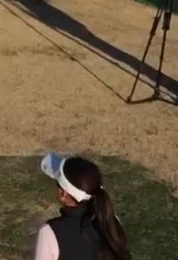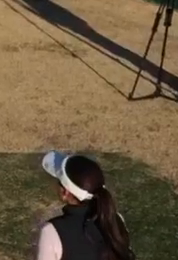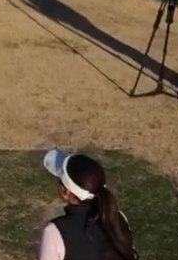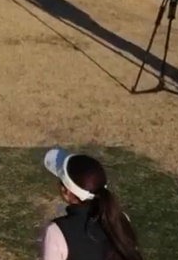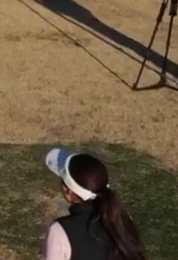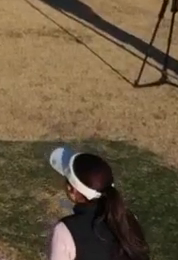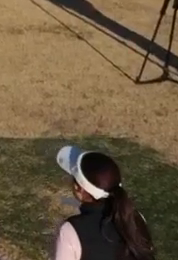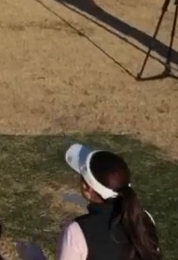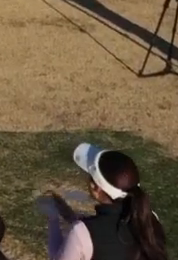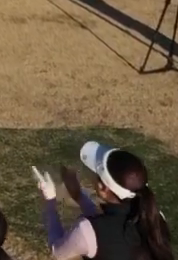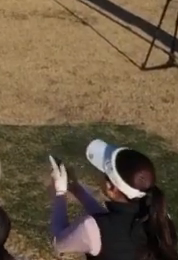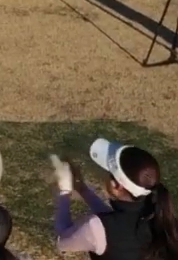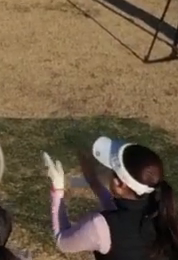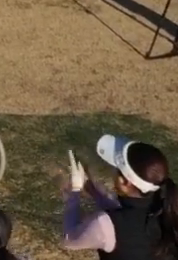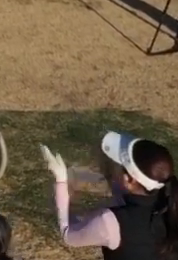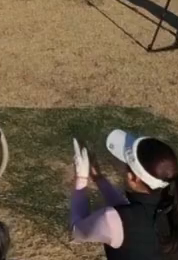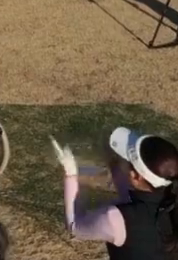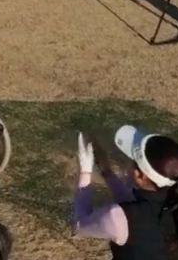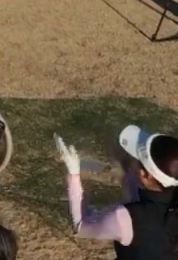화이팅! 와!